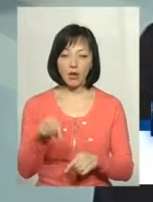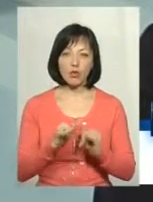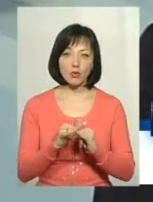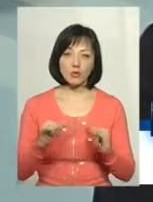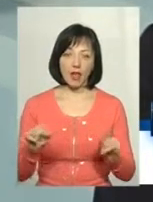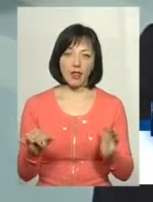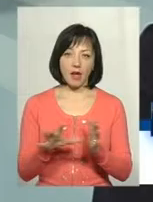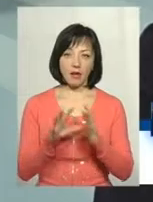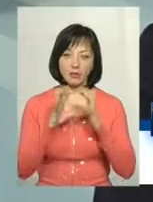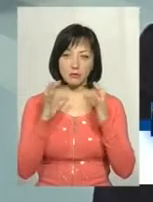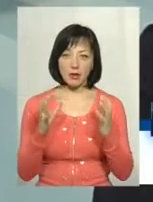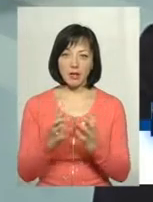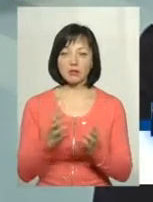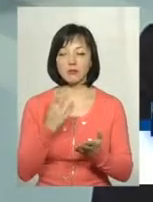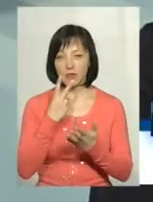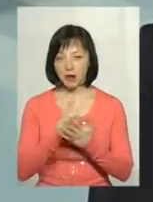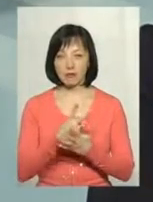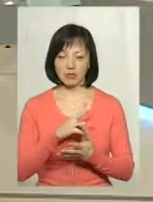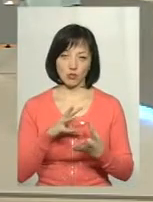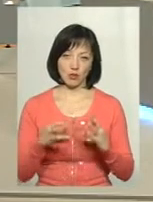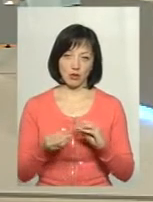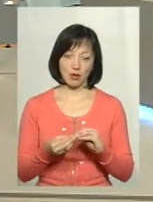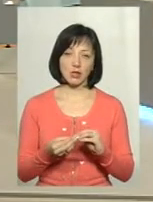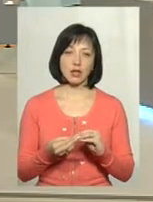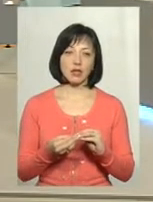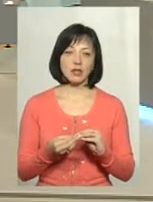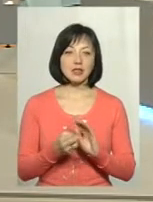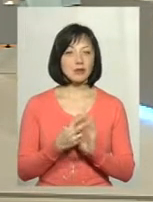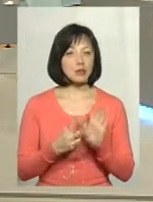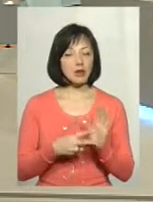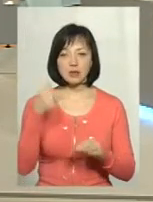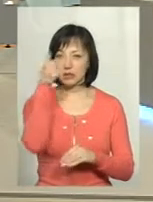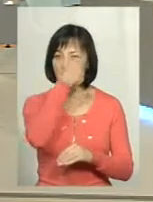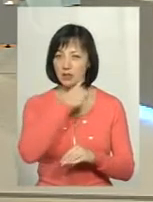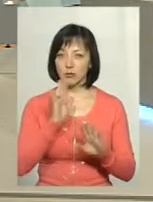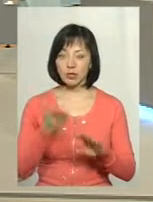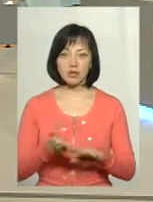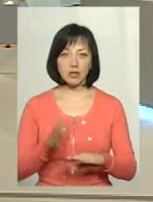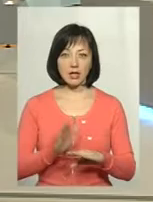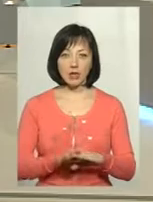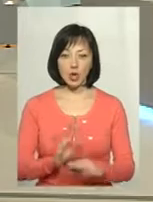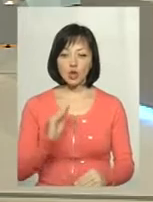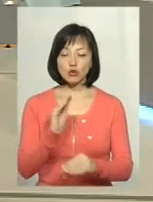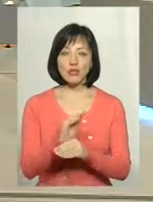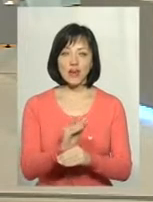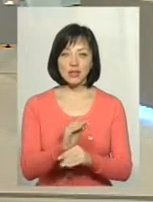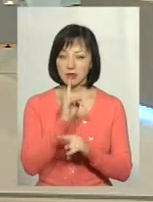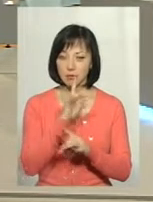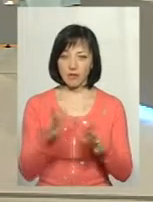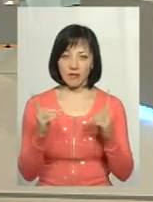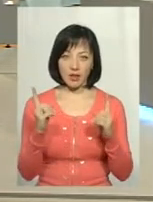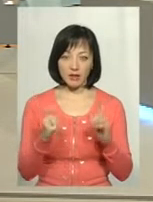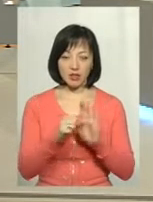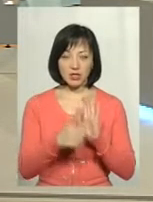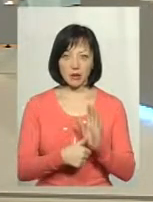на енергозбереження, тому що ми бачимо від цього зиск. 2017 буде складним, тому що дійсно субвенція вже не буде такою масштабною, як була в 2016